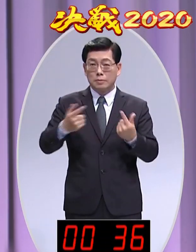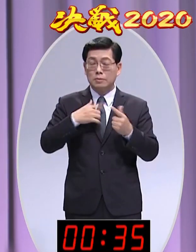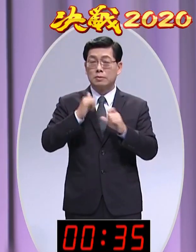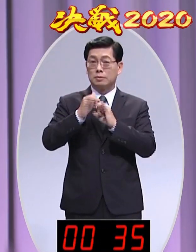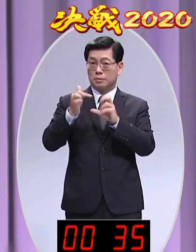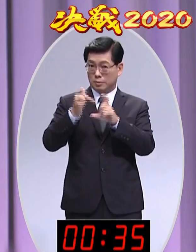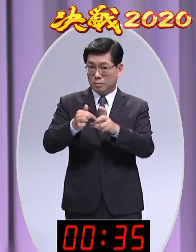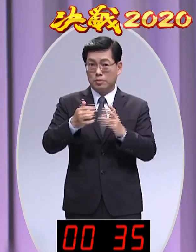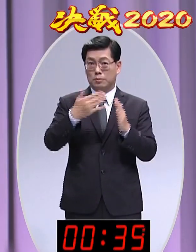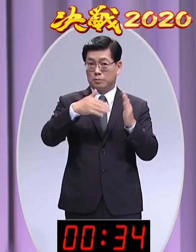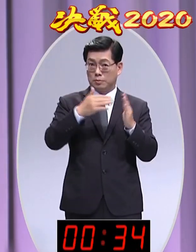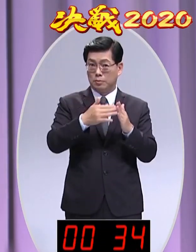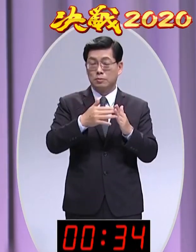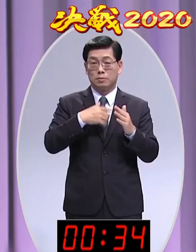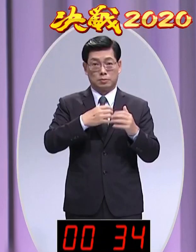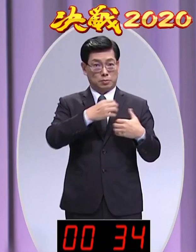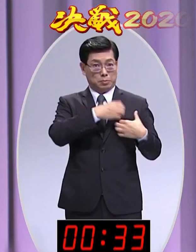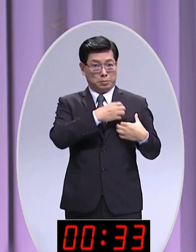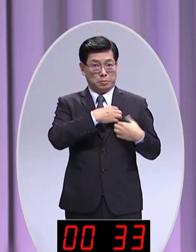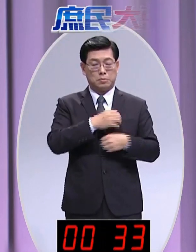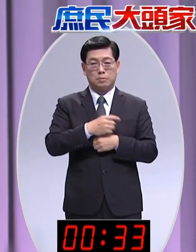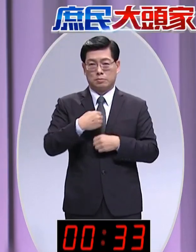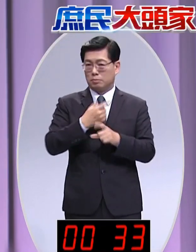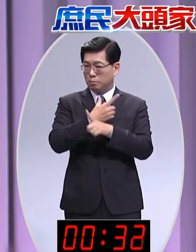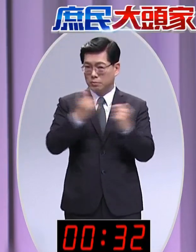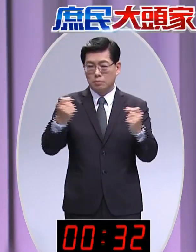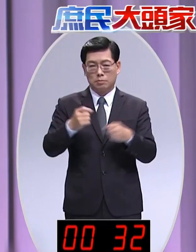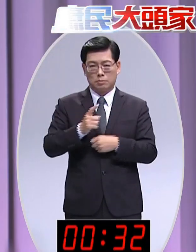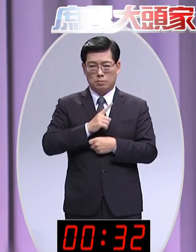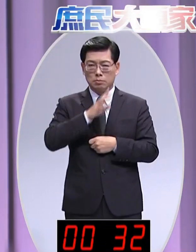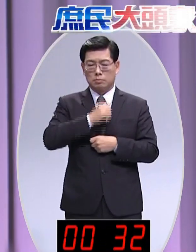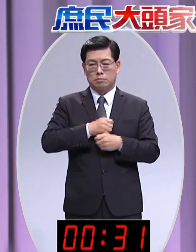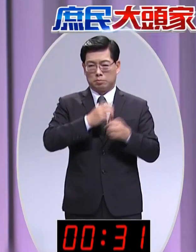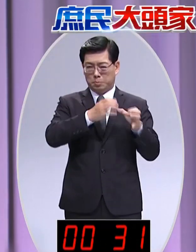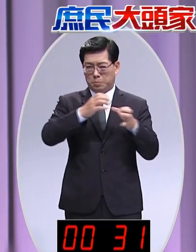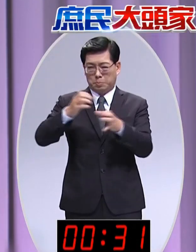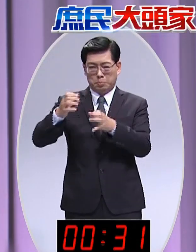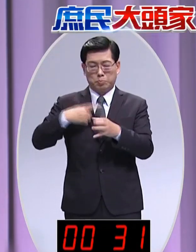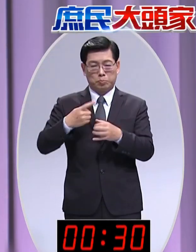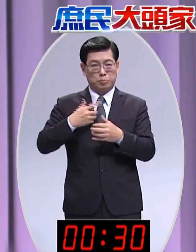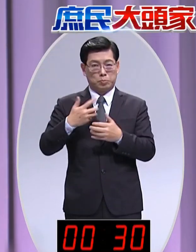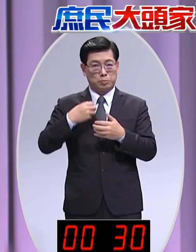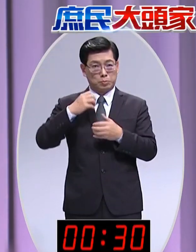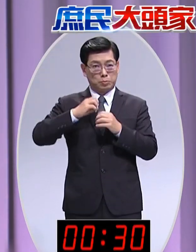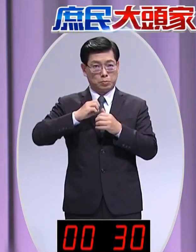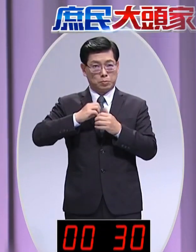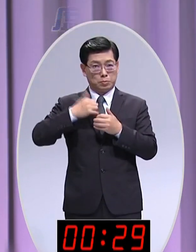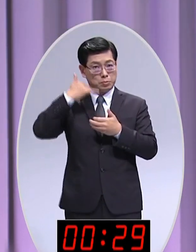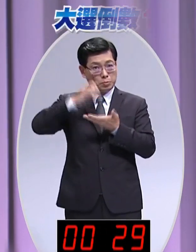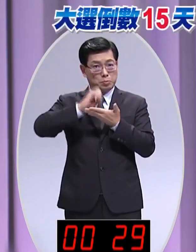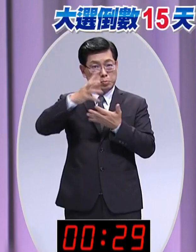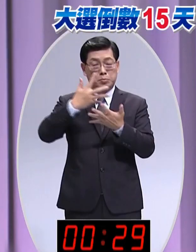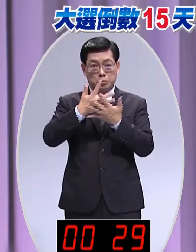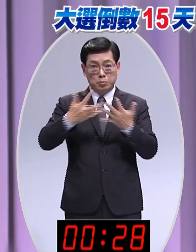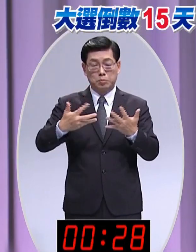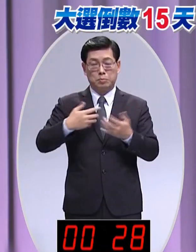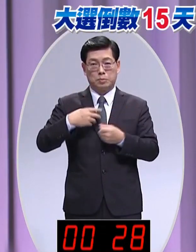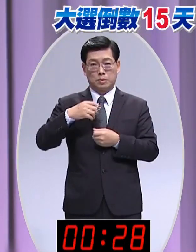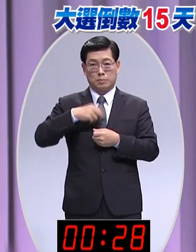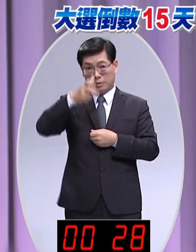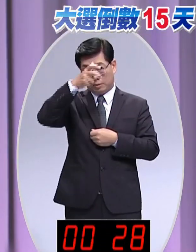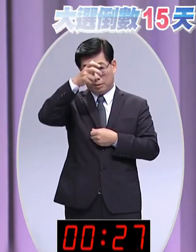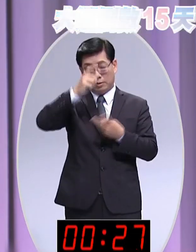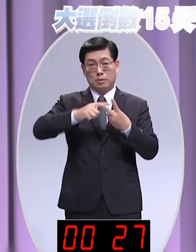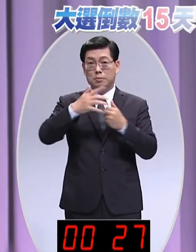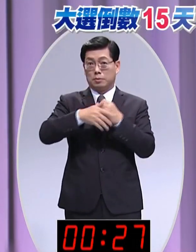区、在校园、在军队，我们都布建了反毒的通报网，把地方的警察、保